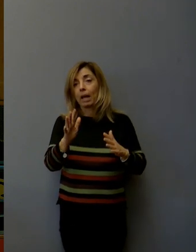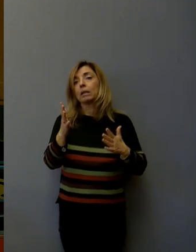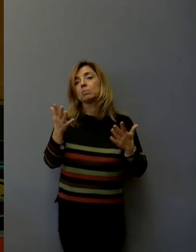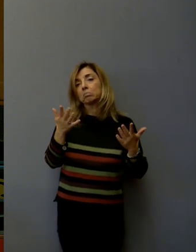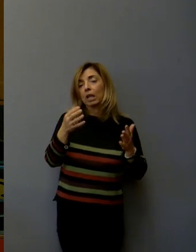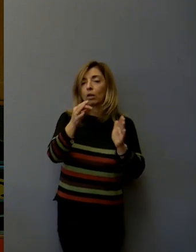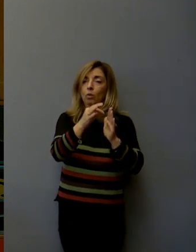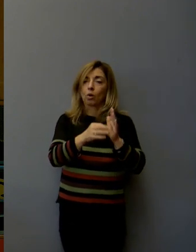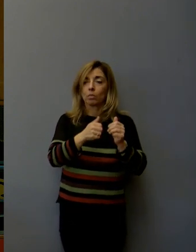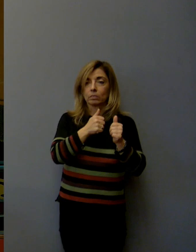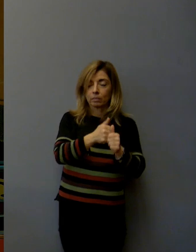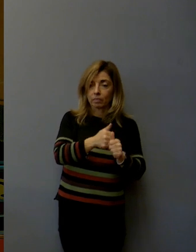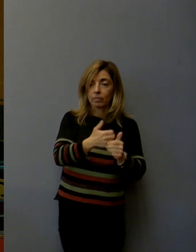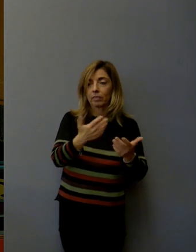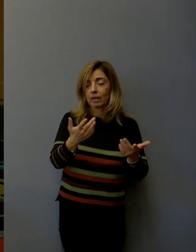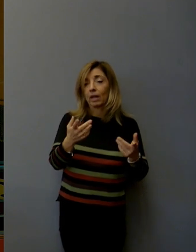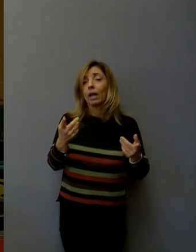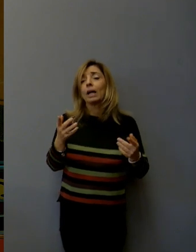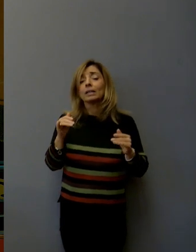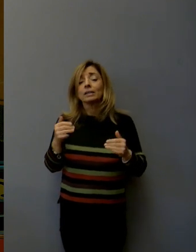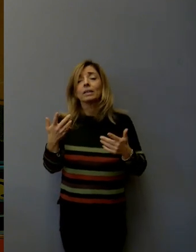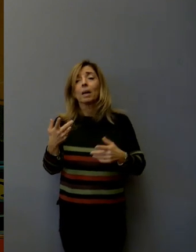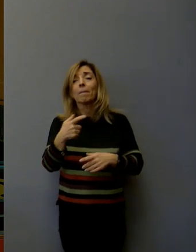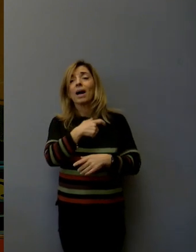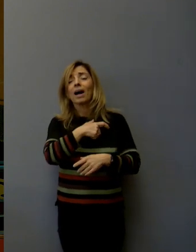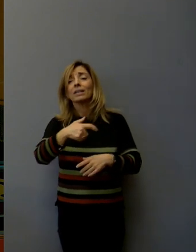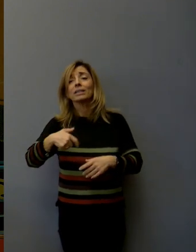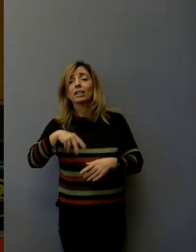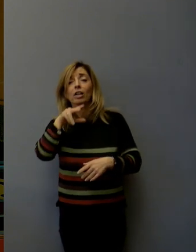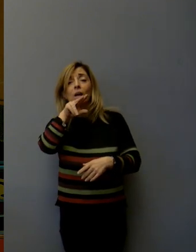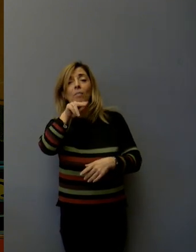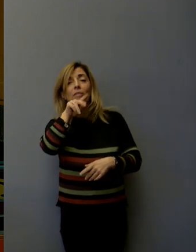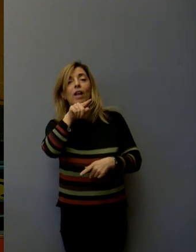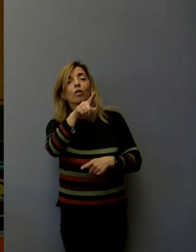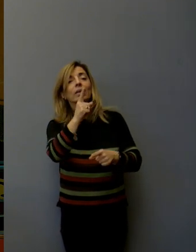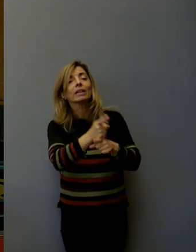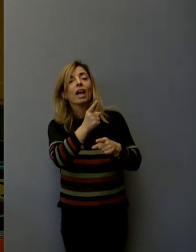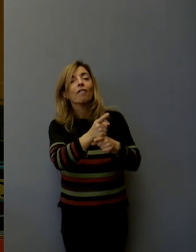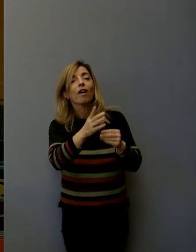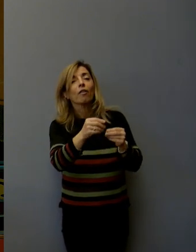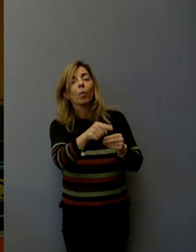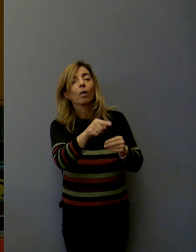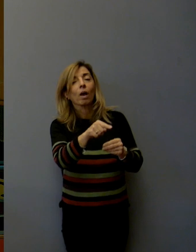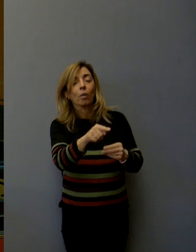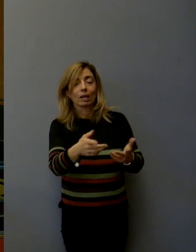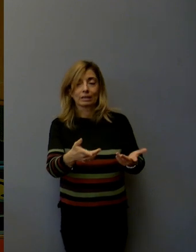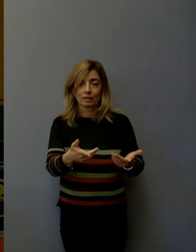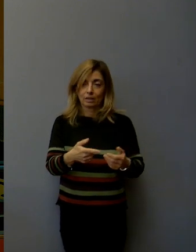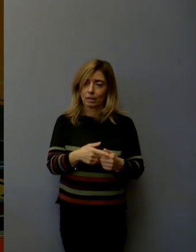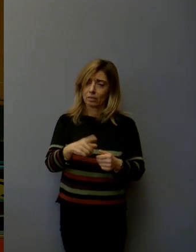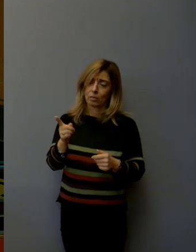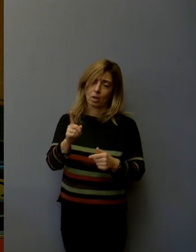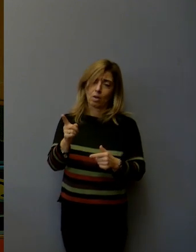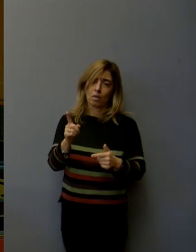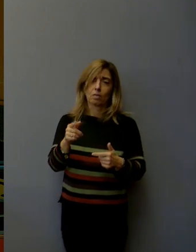e una certa Armonia le dice quello che lei deve fare presidente lasci perdere guardi io io allora